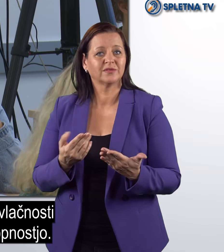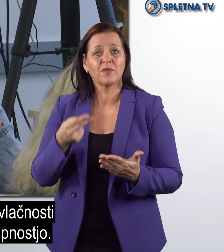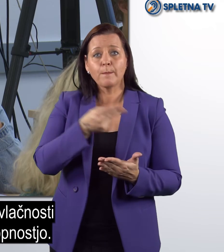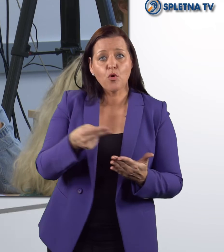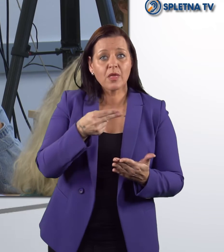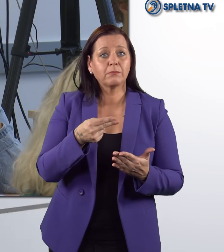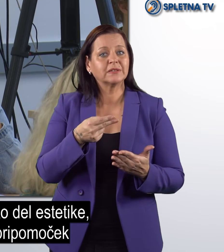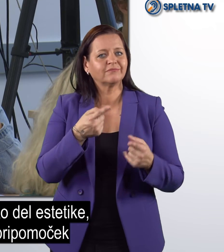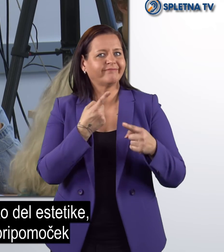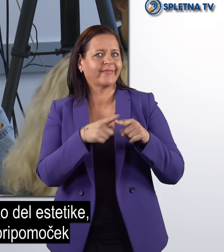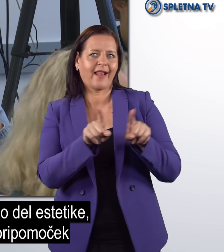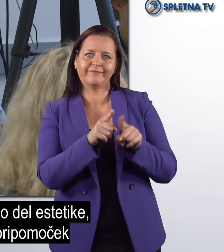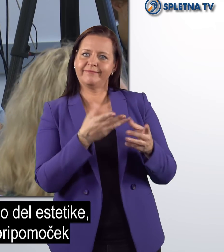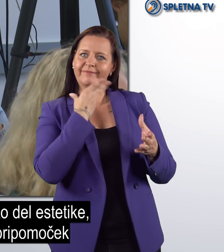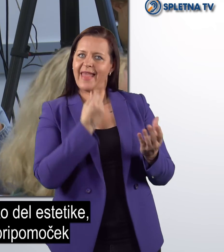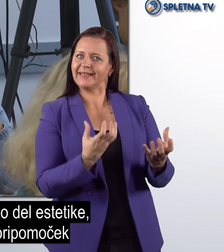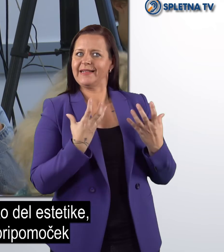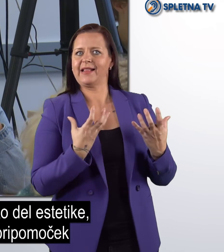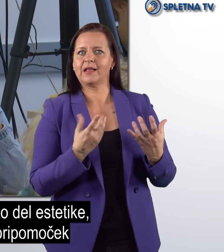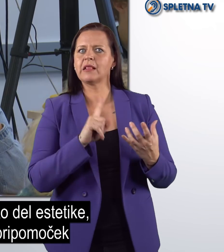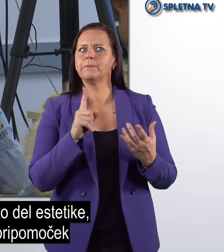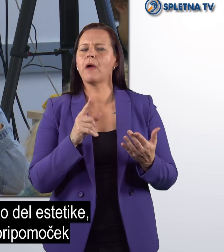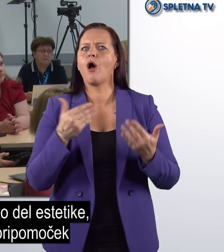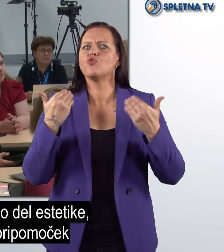dostopnostjo. Podnapisi so tako del